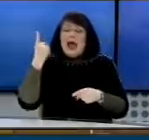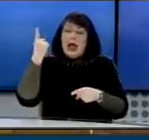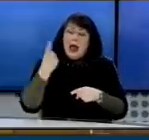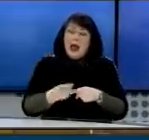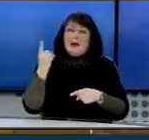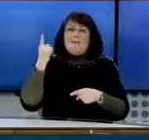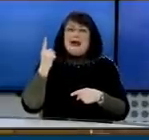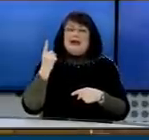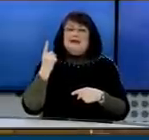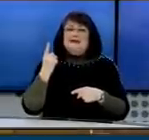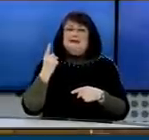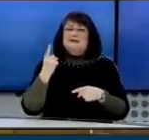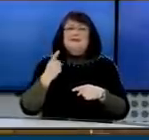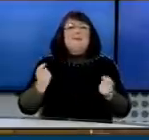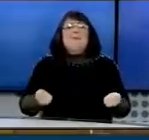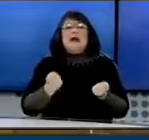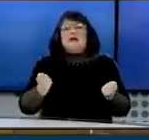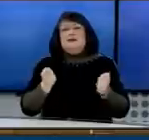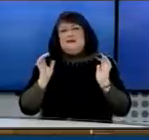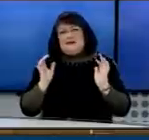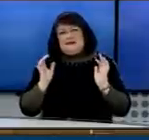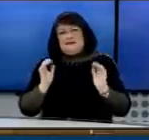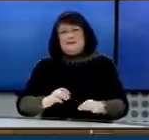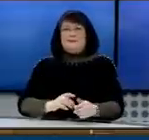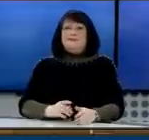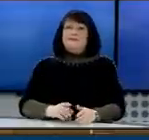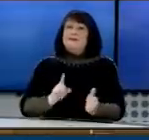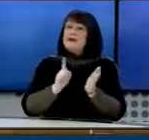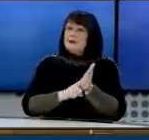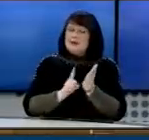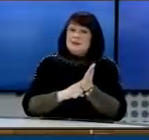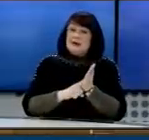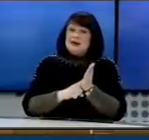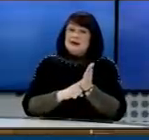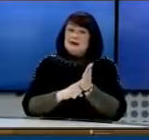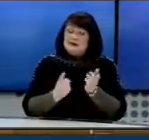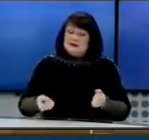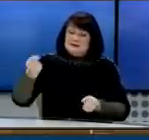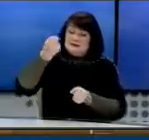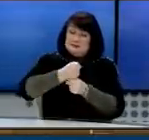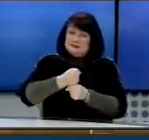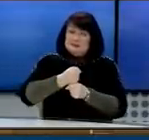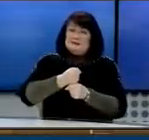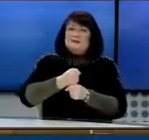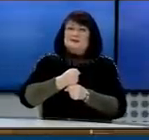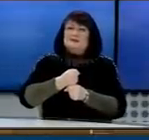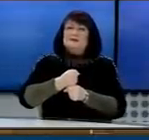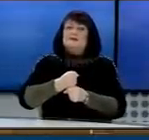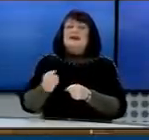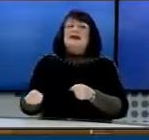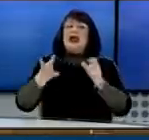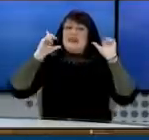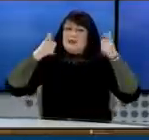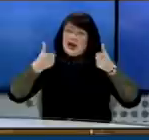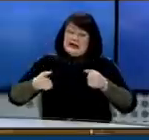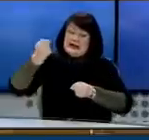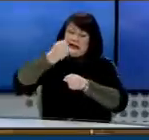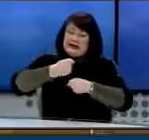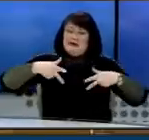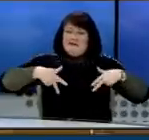απλές κινήσεις. Και έπρεπε να έρθει στην εξουσία η Νέα